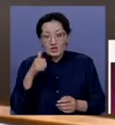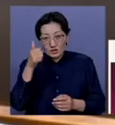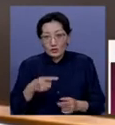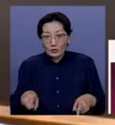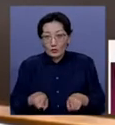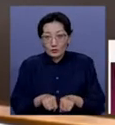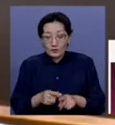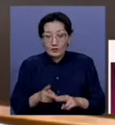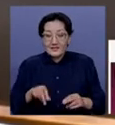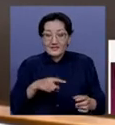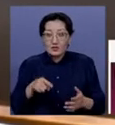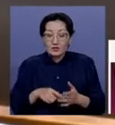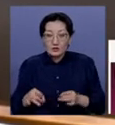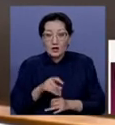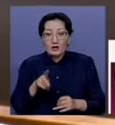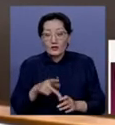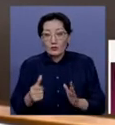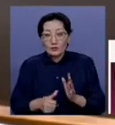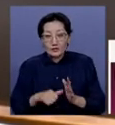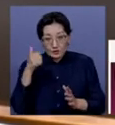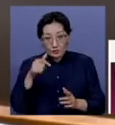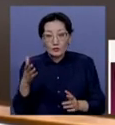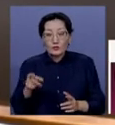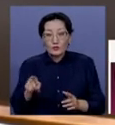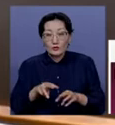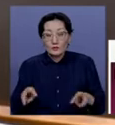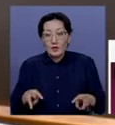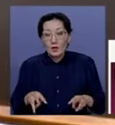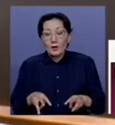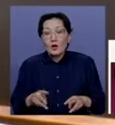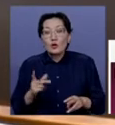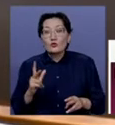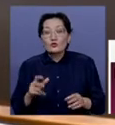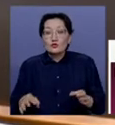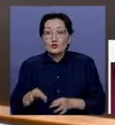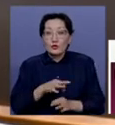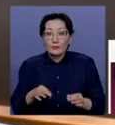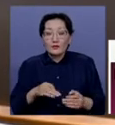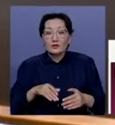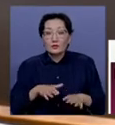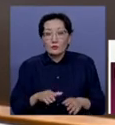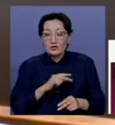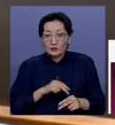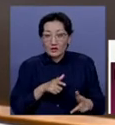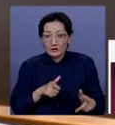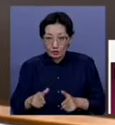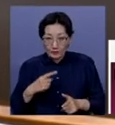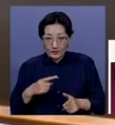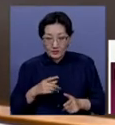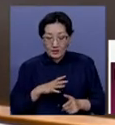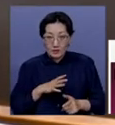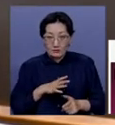бұл мәселені көтердік. 2016 жылы сол кездегі министр Мырзахметов 3 жоба мақұлданды, іске асырылуға сақадай сай